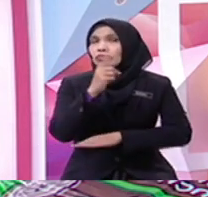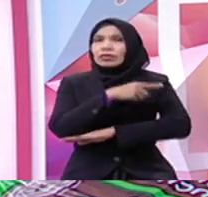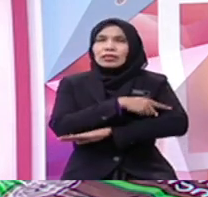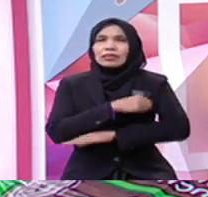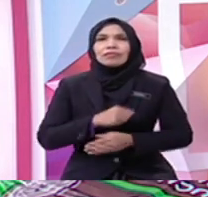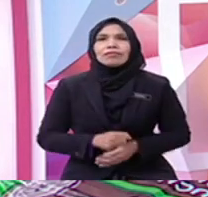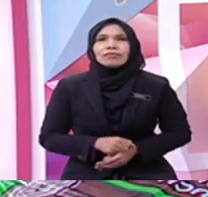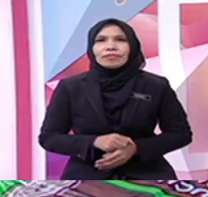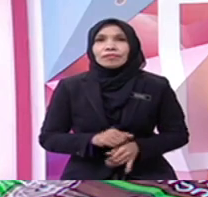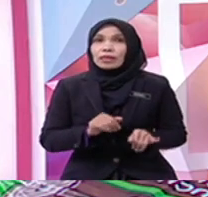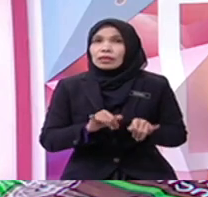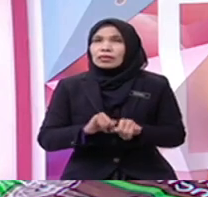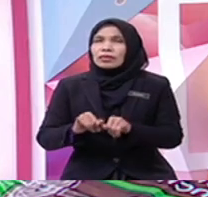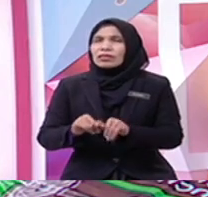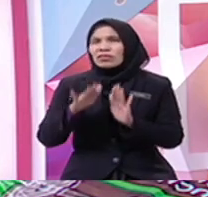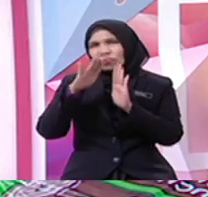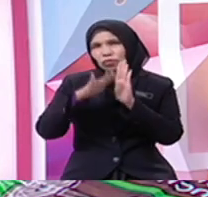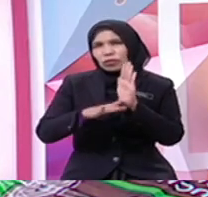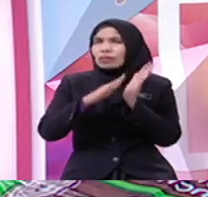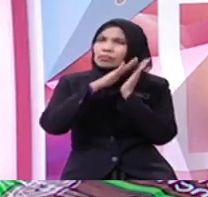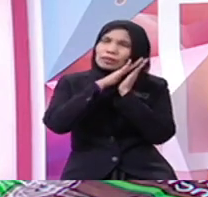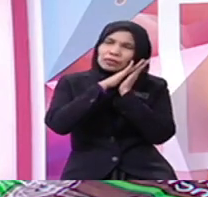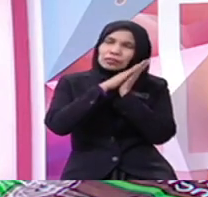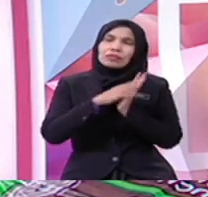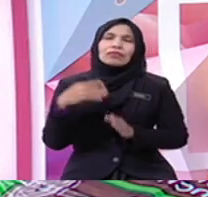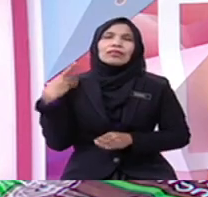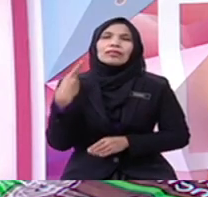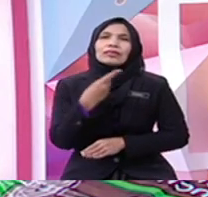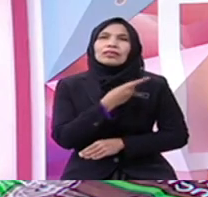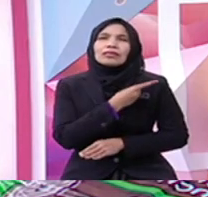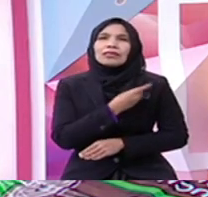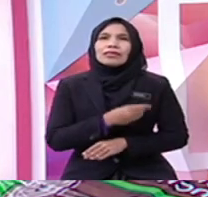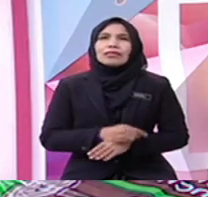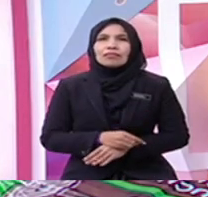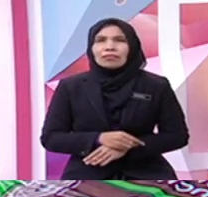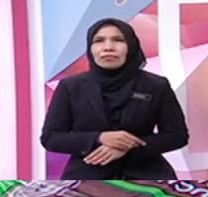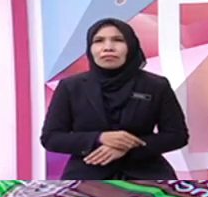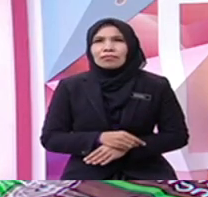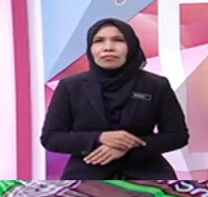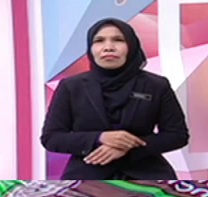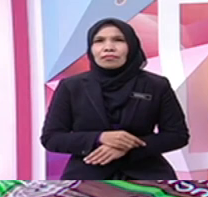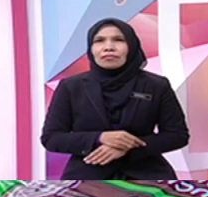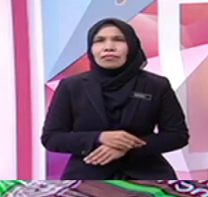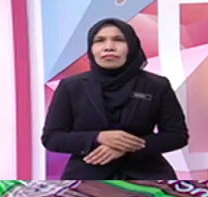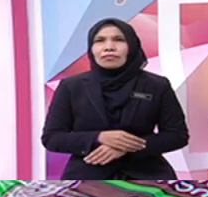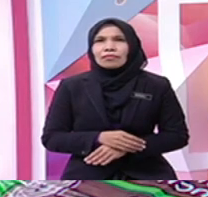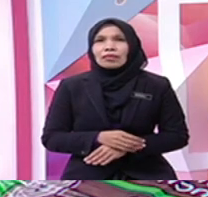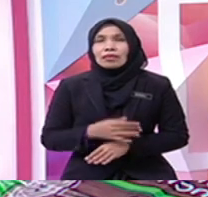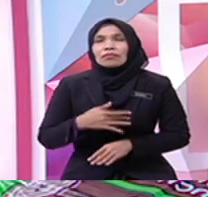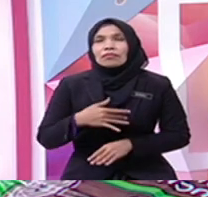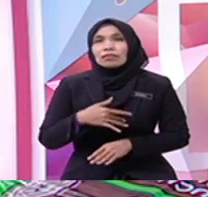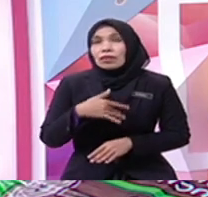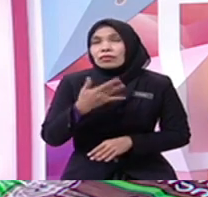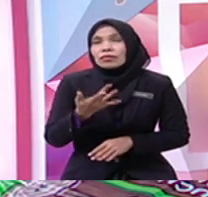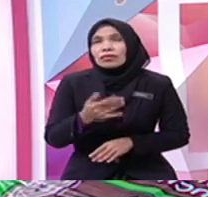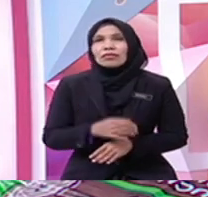kurang kita bila kita kurang tidur cita-citamu Nah kita punya update segmental kita ponce kita gak mudah stres bisa